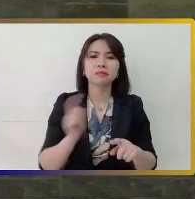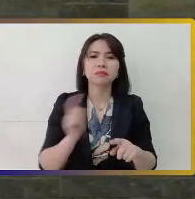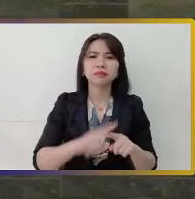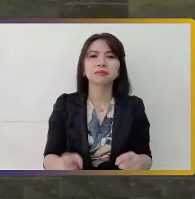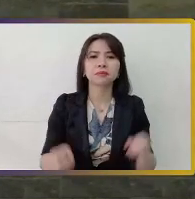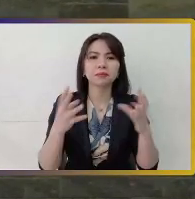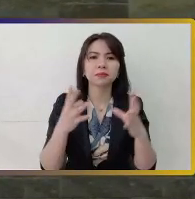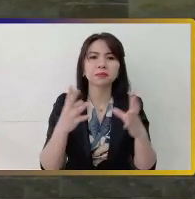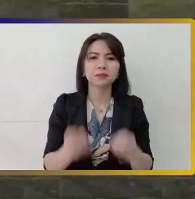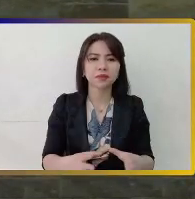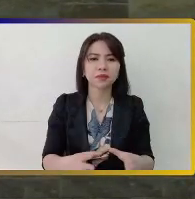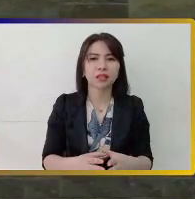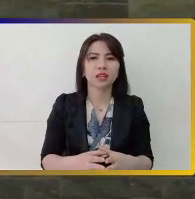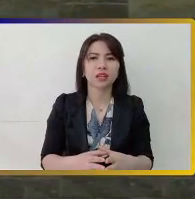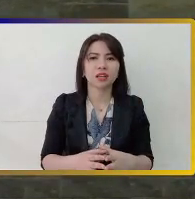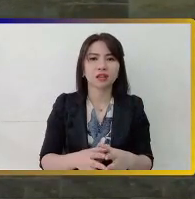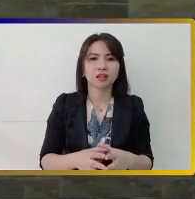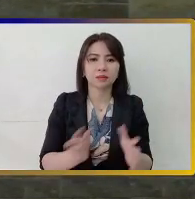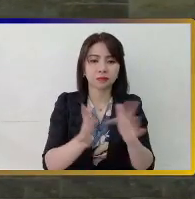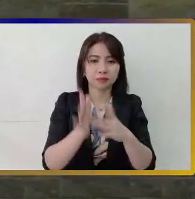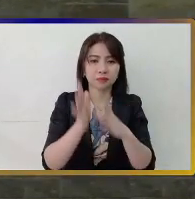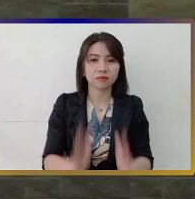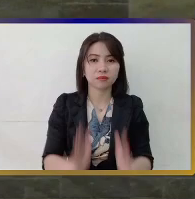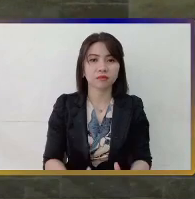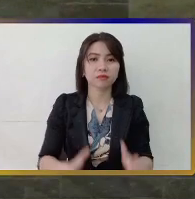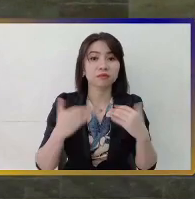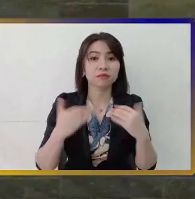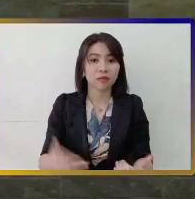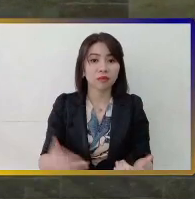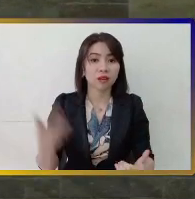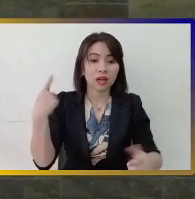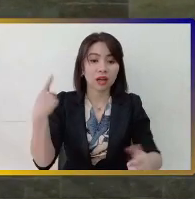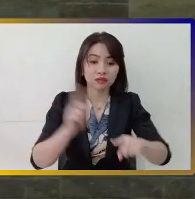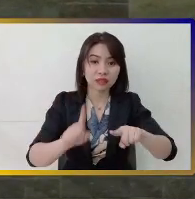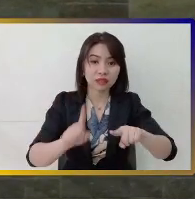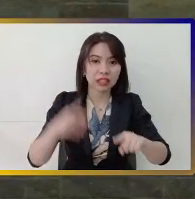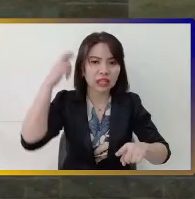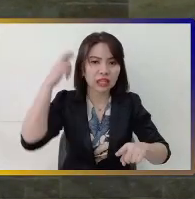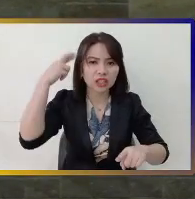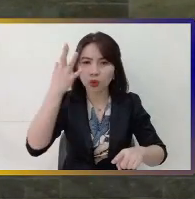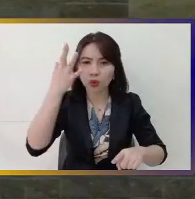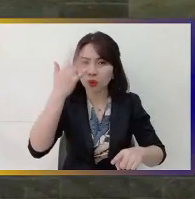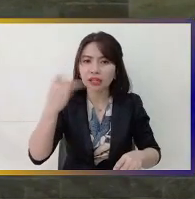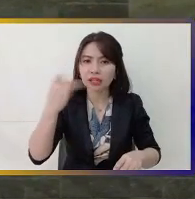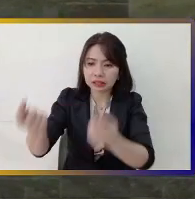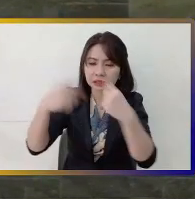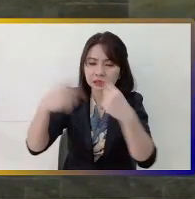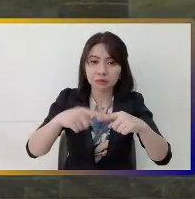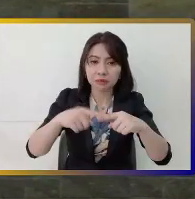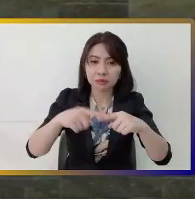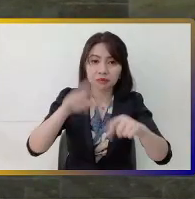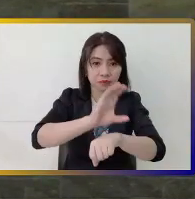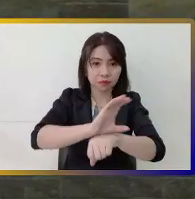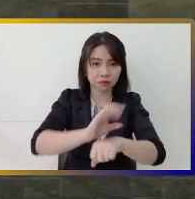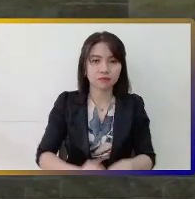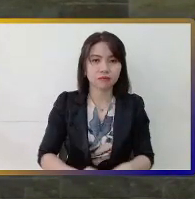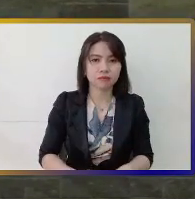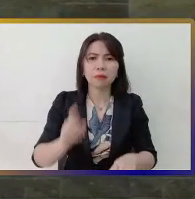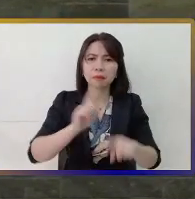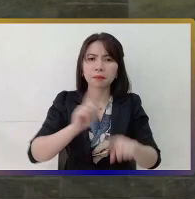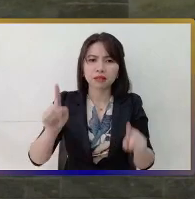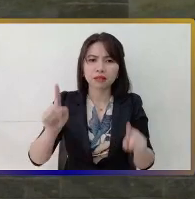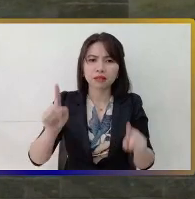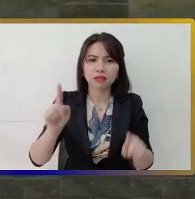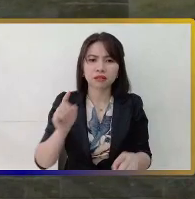ng mga taong pumupunta po sa simbahan. But if you are going to check, no, kung titignan po natin ng mabuti kung ano ang